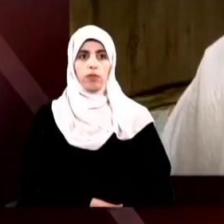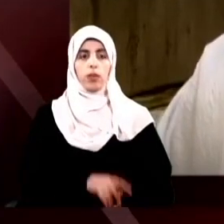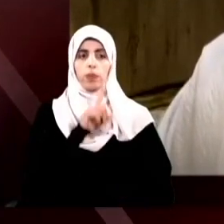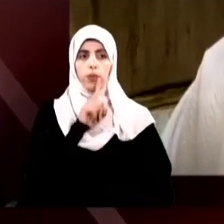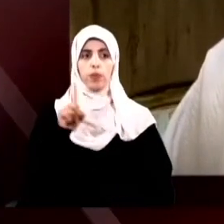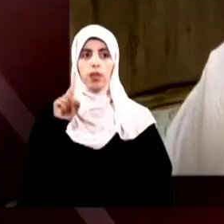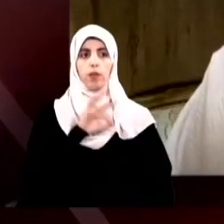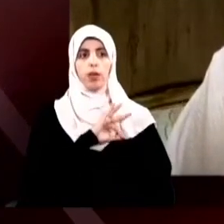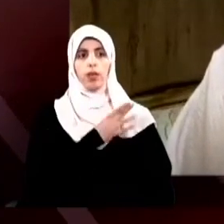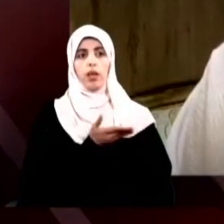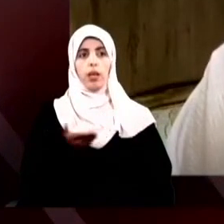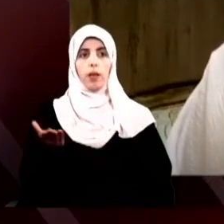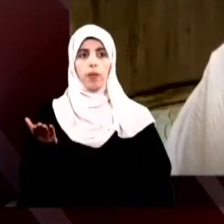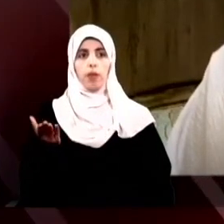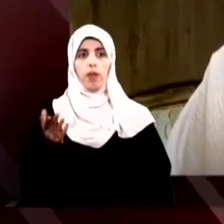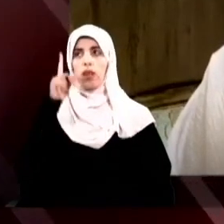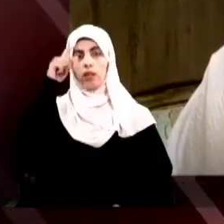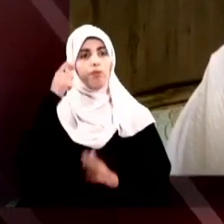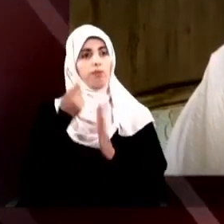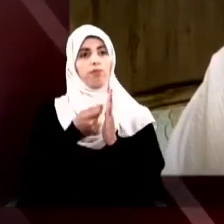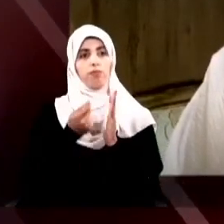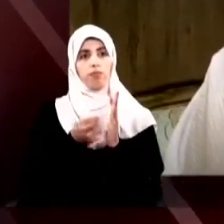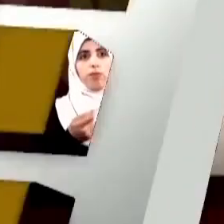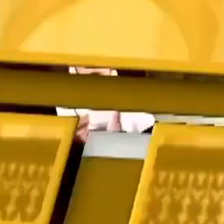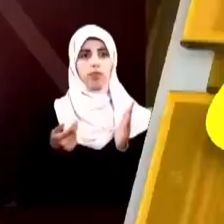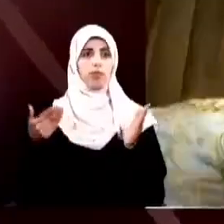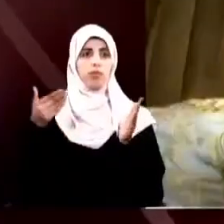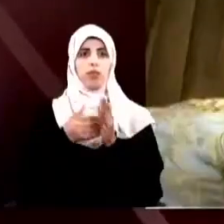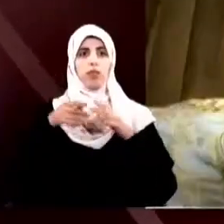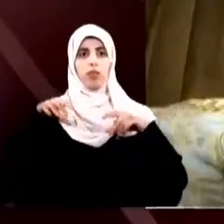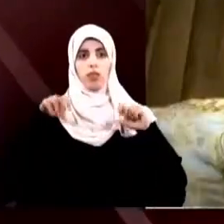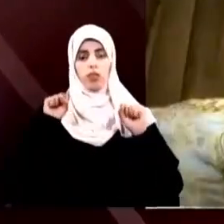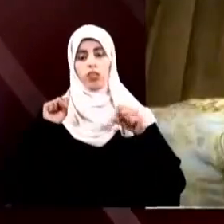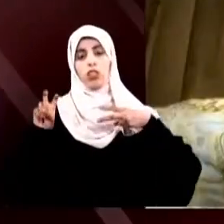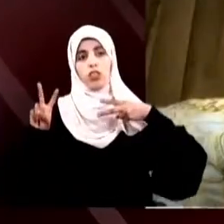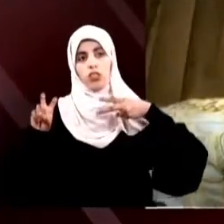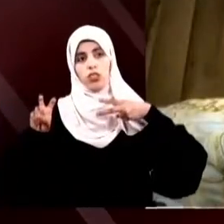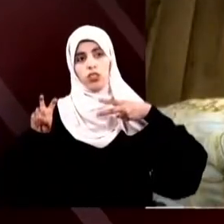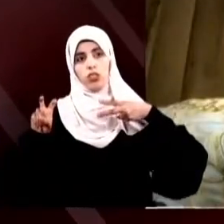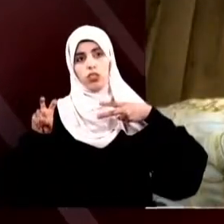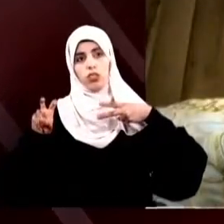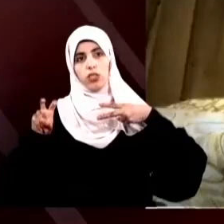بسم الله الرحمن الرحيم. قدر الله أن ينتهي عام 2020